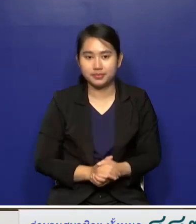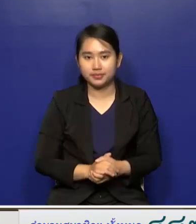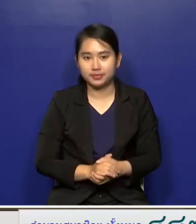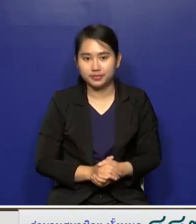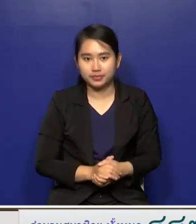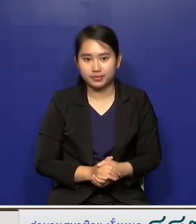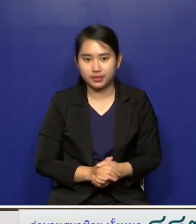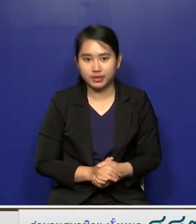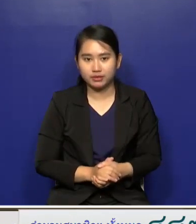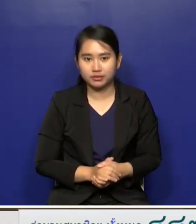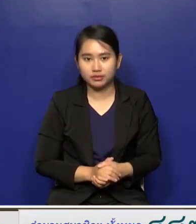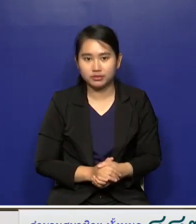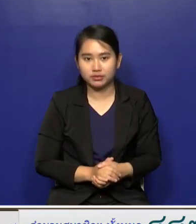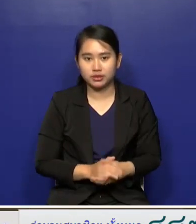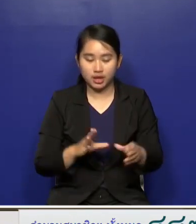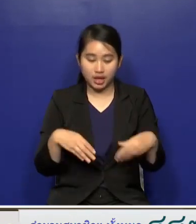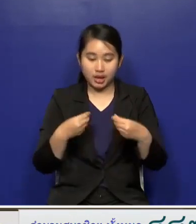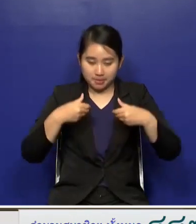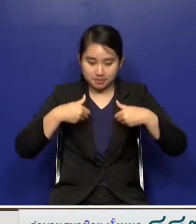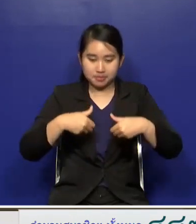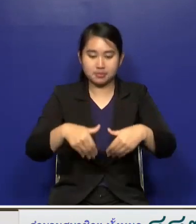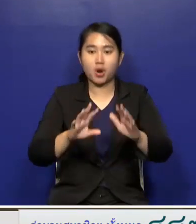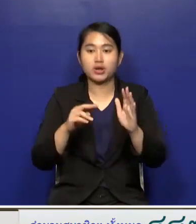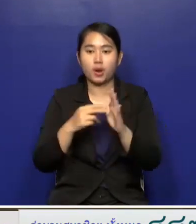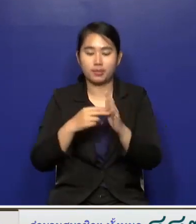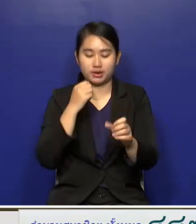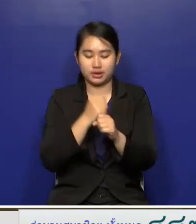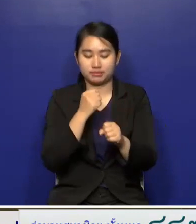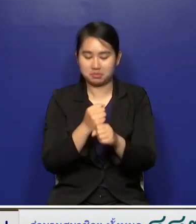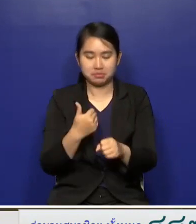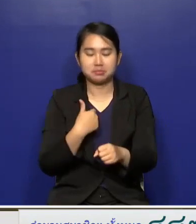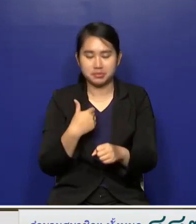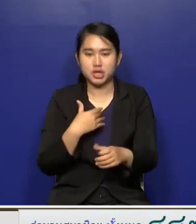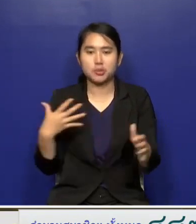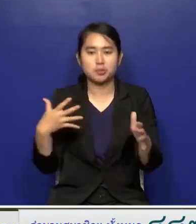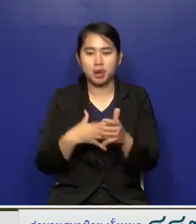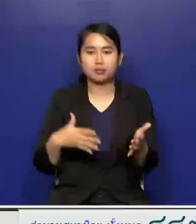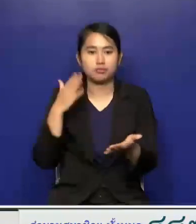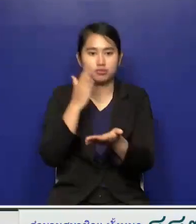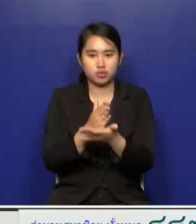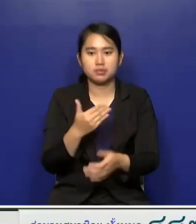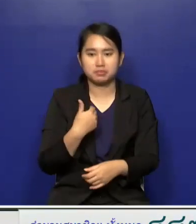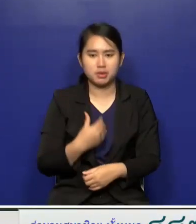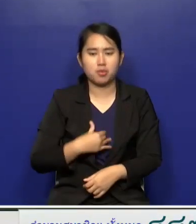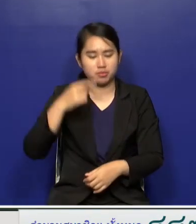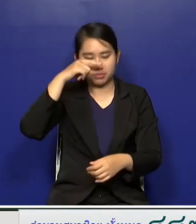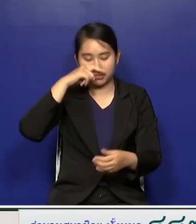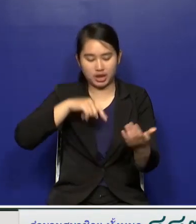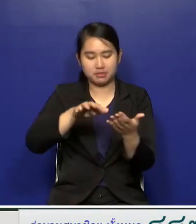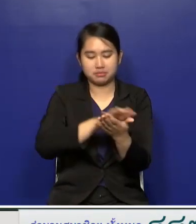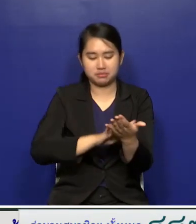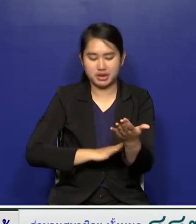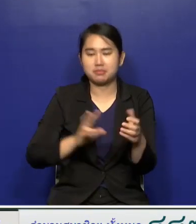การปล่อยให้ท้องถิ่นเป็นอย่างนี้การกระจายอำนาจจะหยุดชะงักกันเนี่ยผมคิดว่าประเทศ